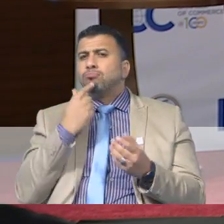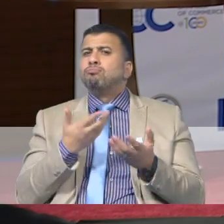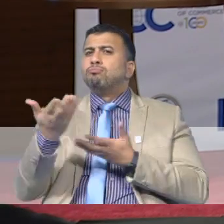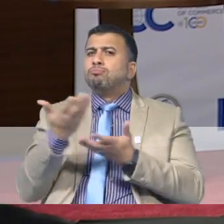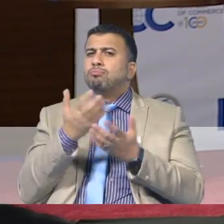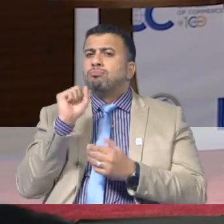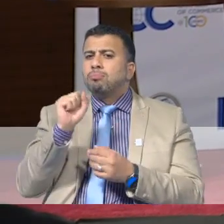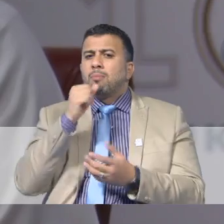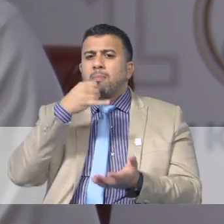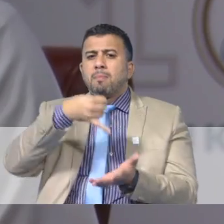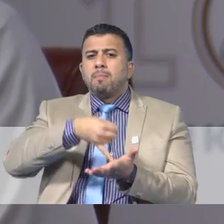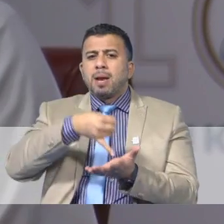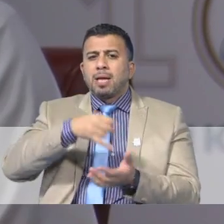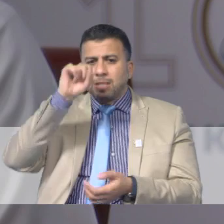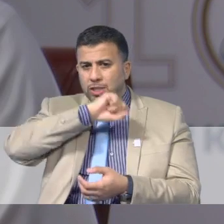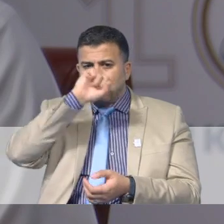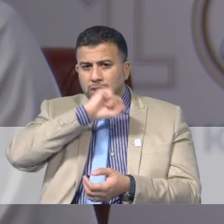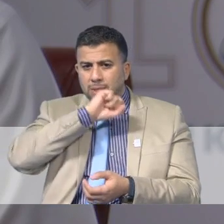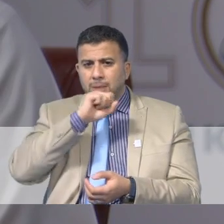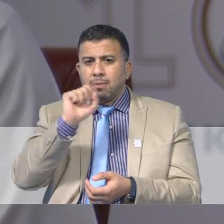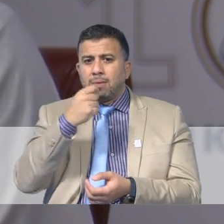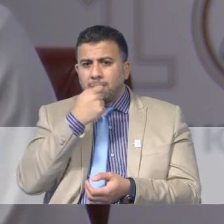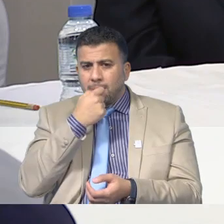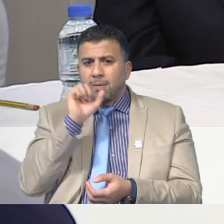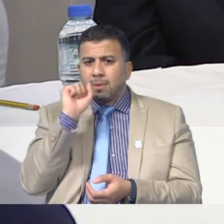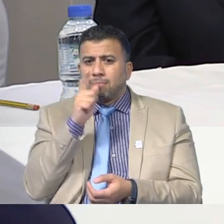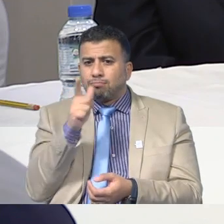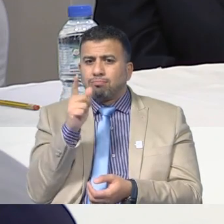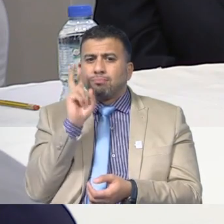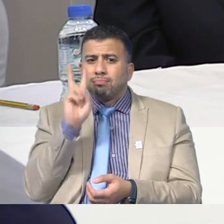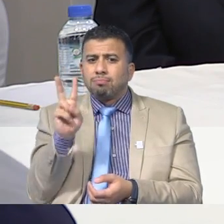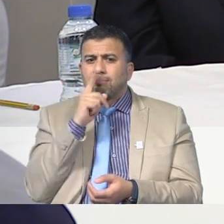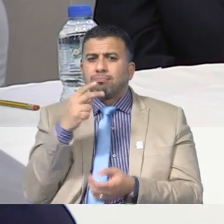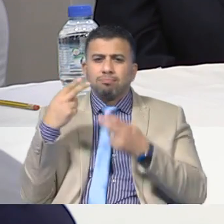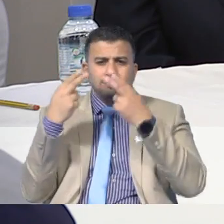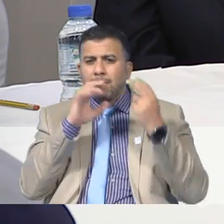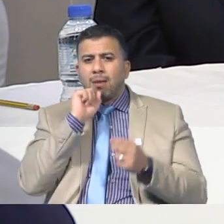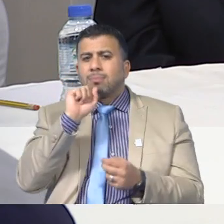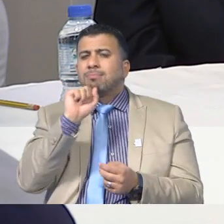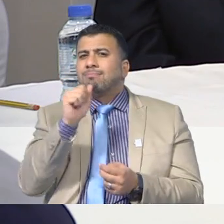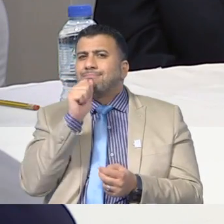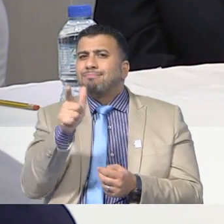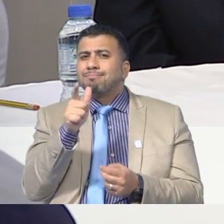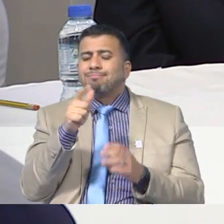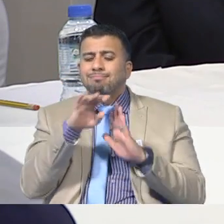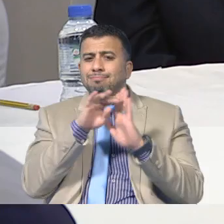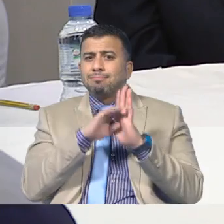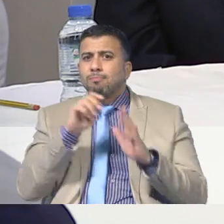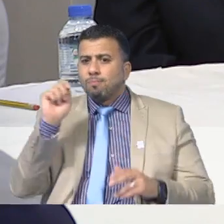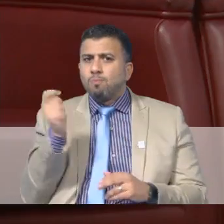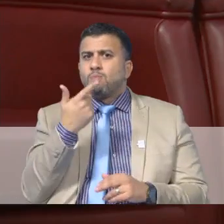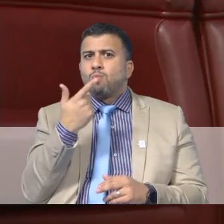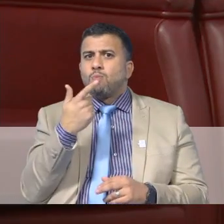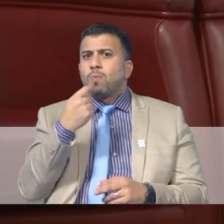بين قواعد مركز الشارقة وقواعد التحكيم الدولي، كما تم استعراض أحكام التحكيم المعجل في